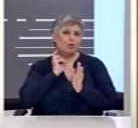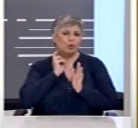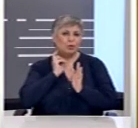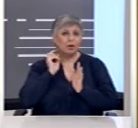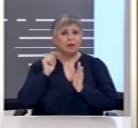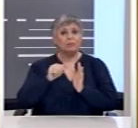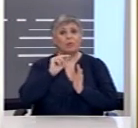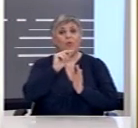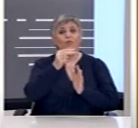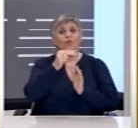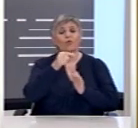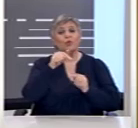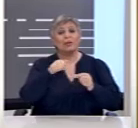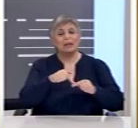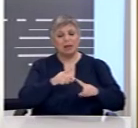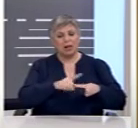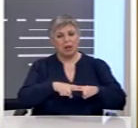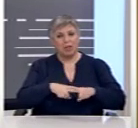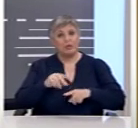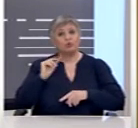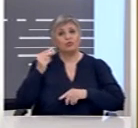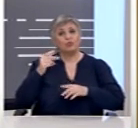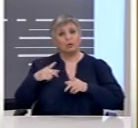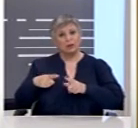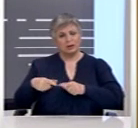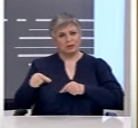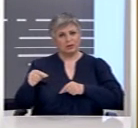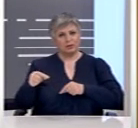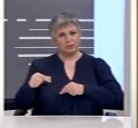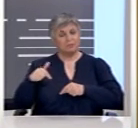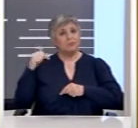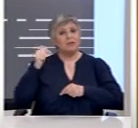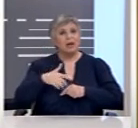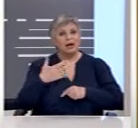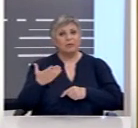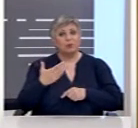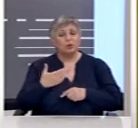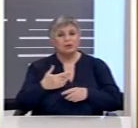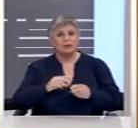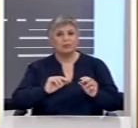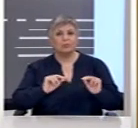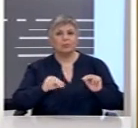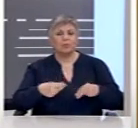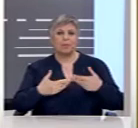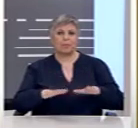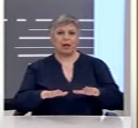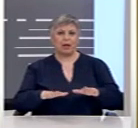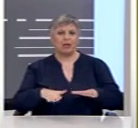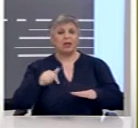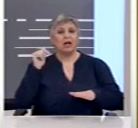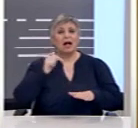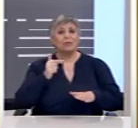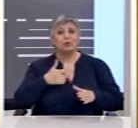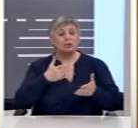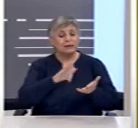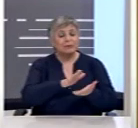Ελλήνων και της Βουλής των Αντιπροσώπων της Κυπριακής Δημοκρατίας για την πρόσβαση στο υλικό του φακέλου της Κύπρου, το οποίο